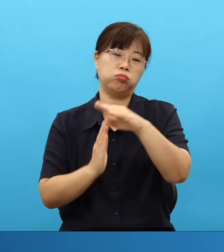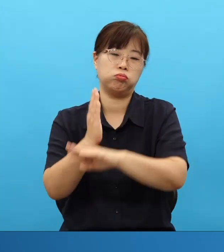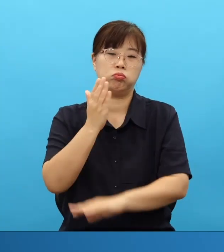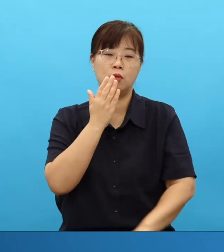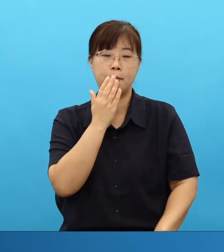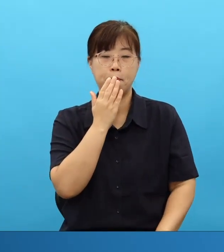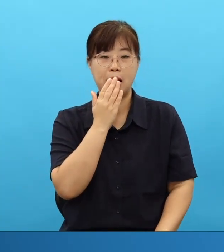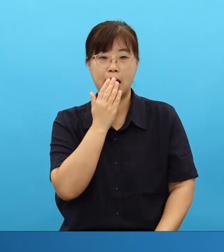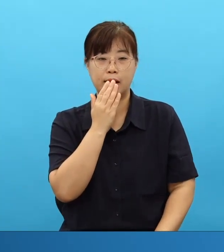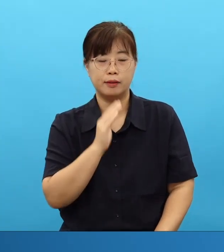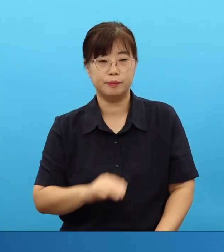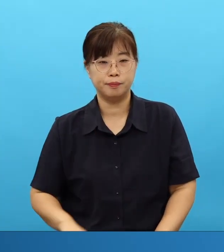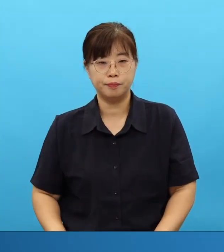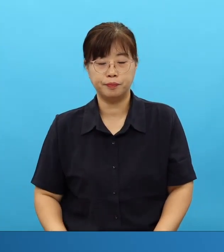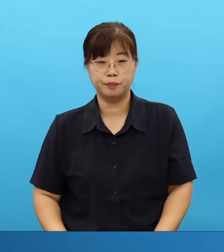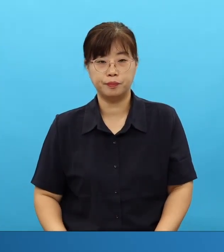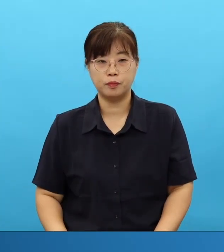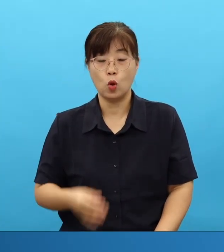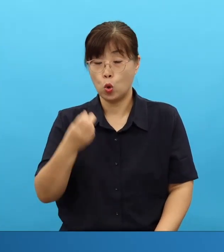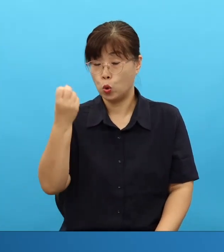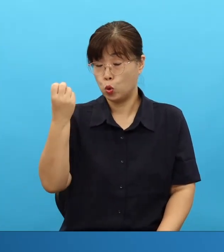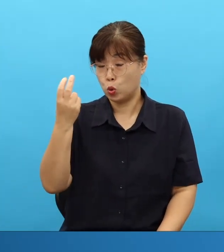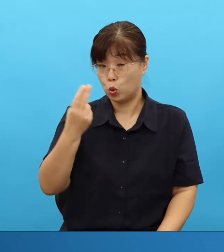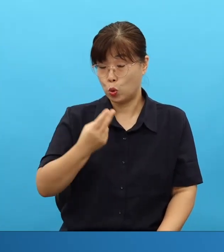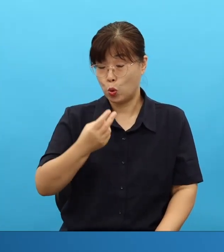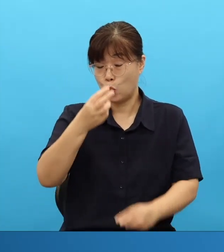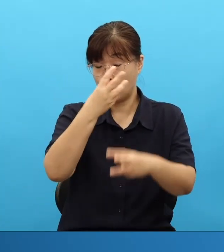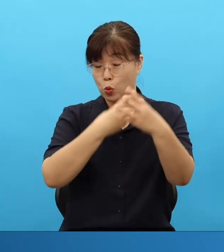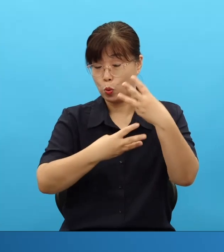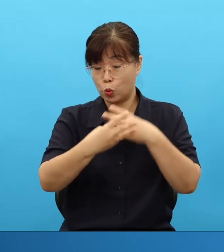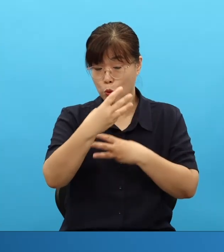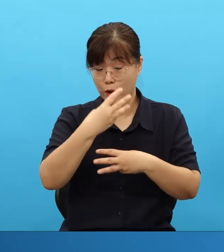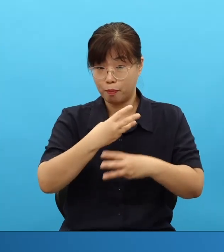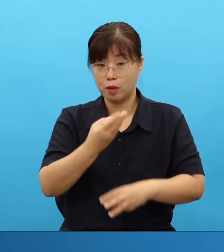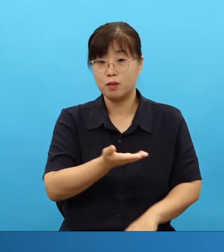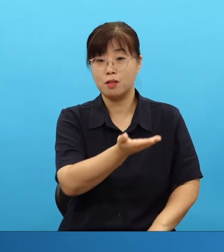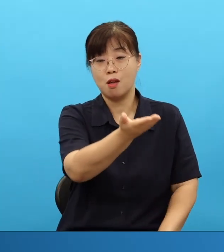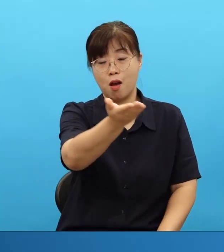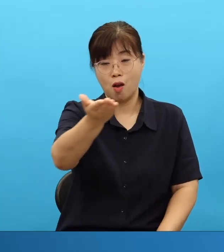그리고 트는 모든 곳에 주는 답을 가지고